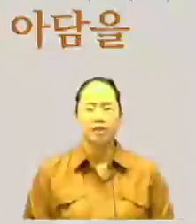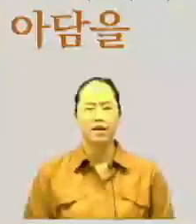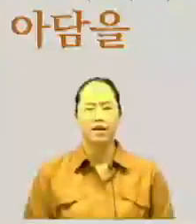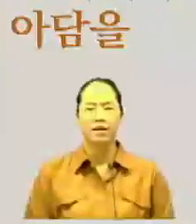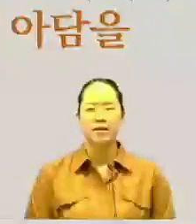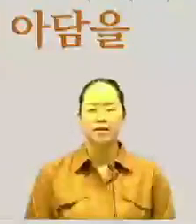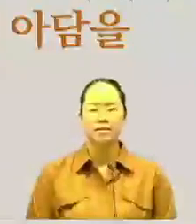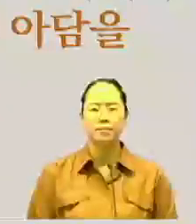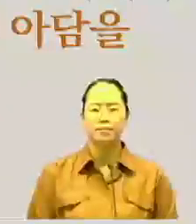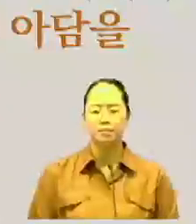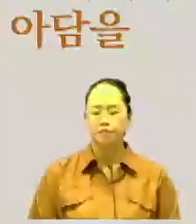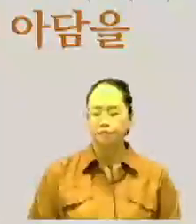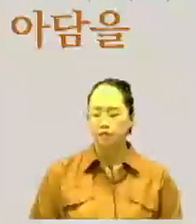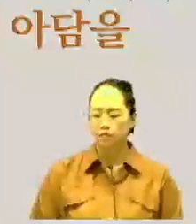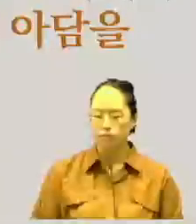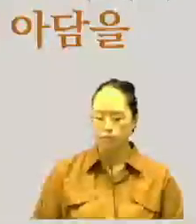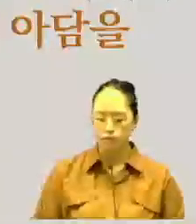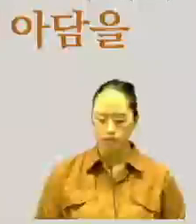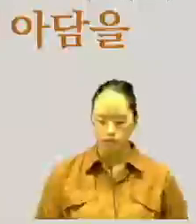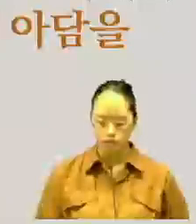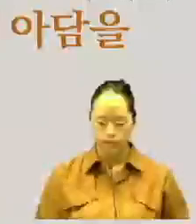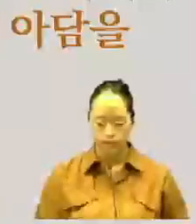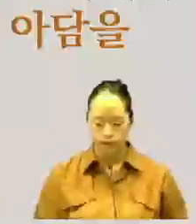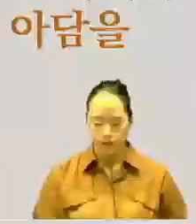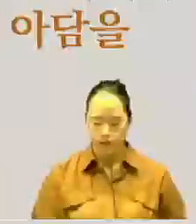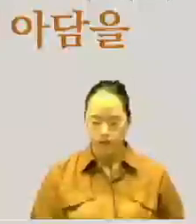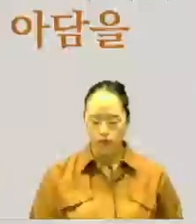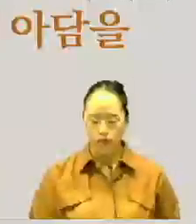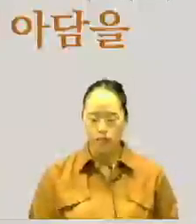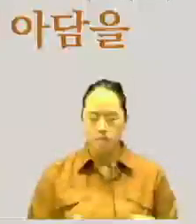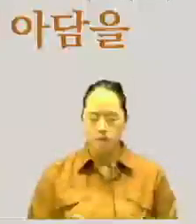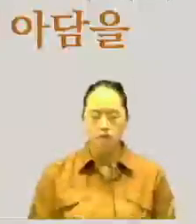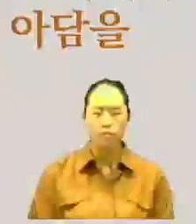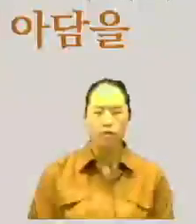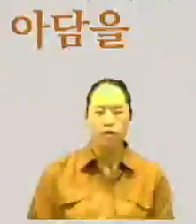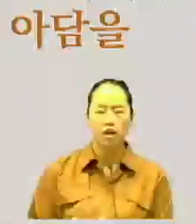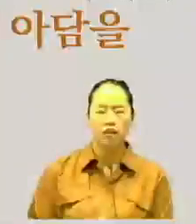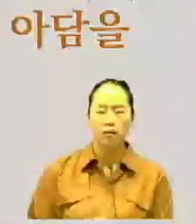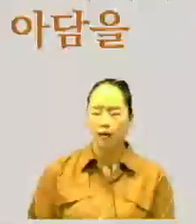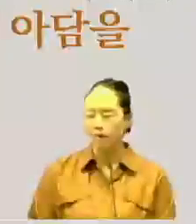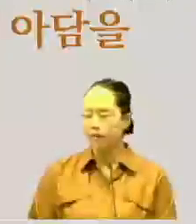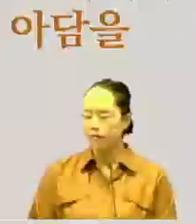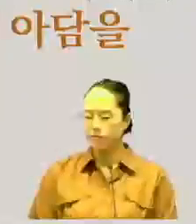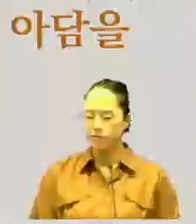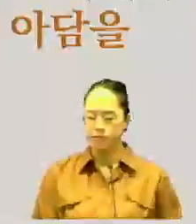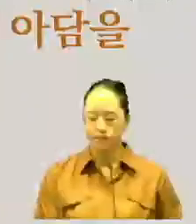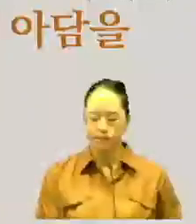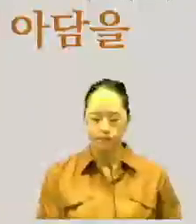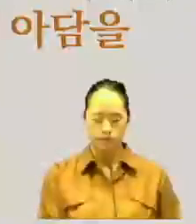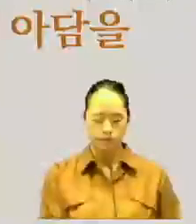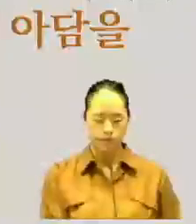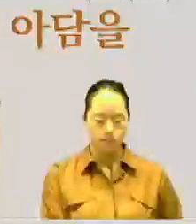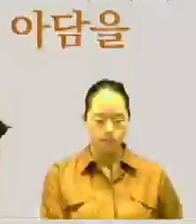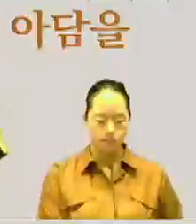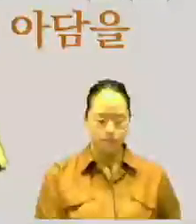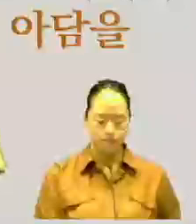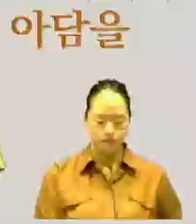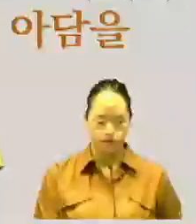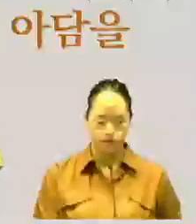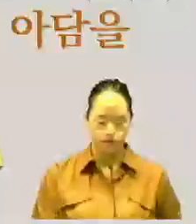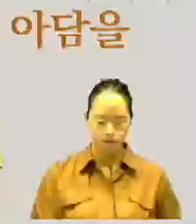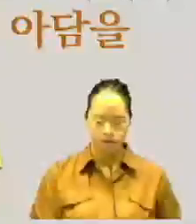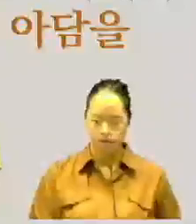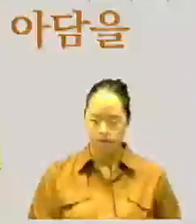从这个神的邀请开始的第一卷。然后你们知道圣经的中间的经卷是哪卷